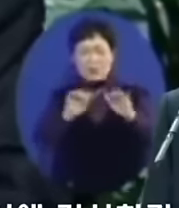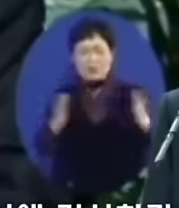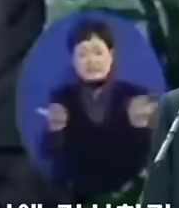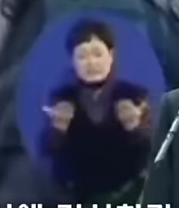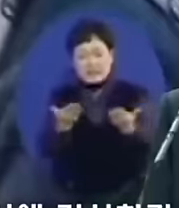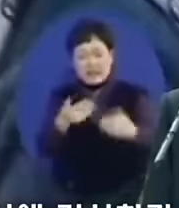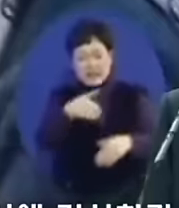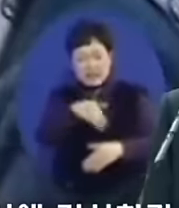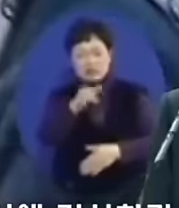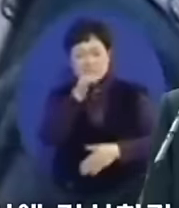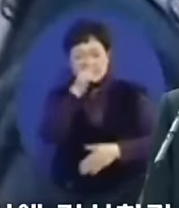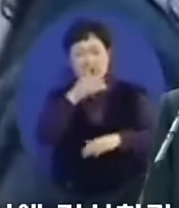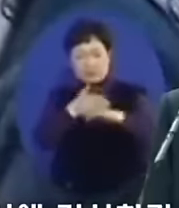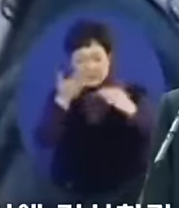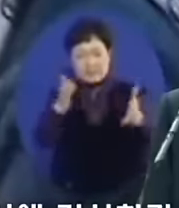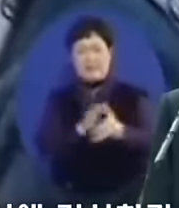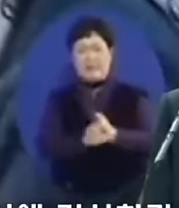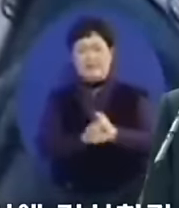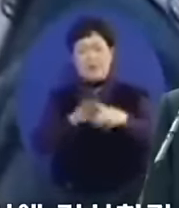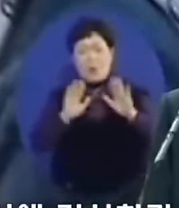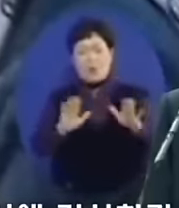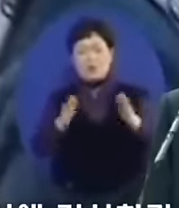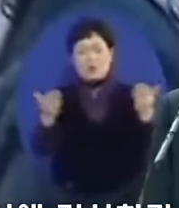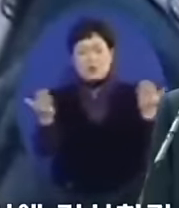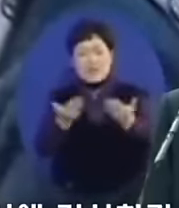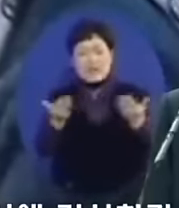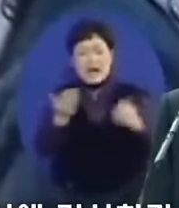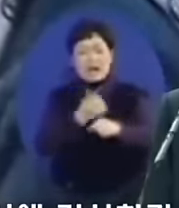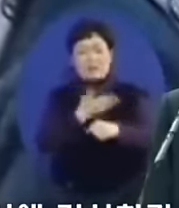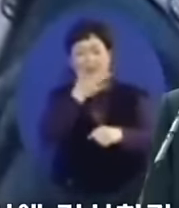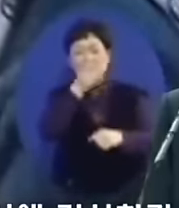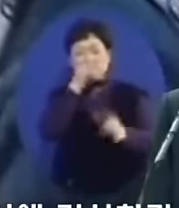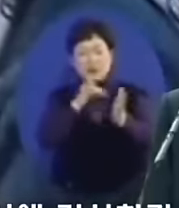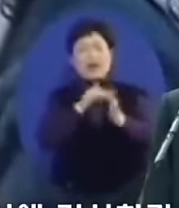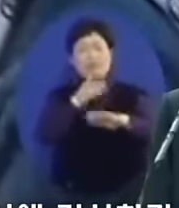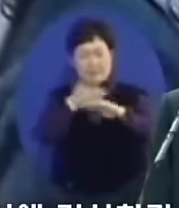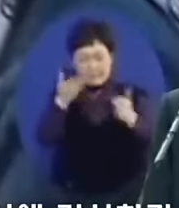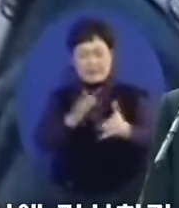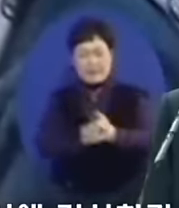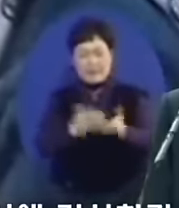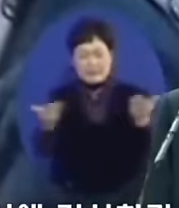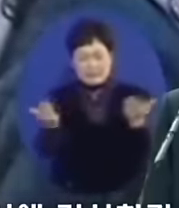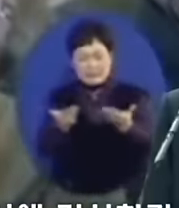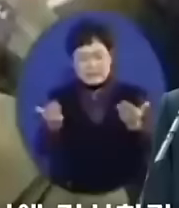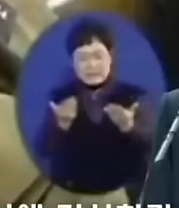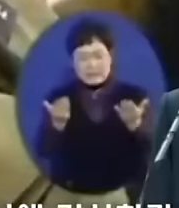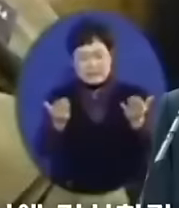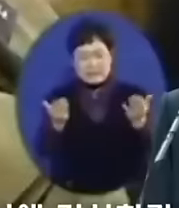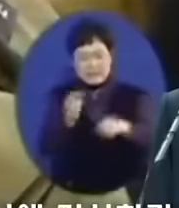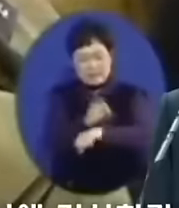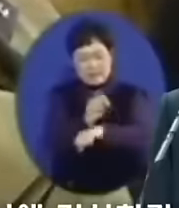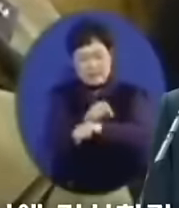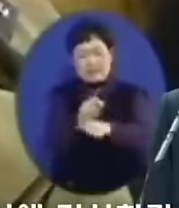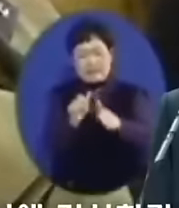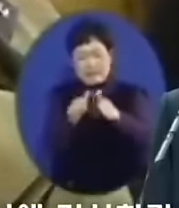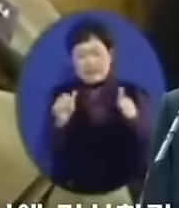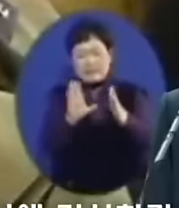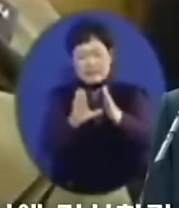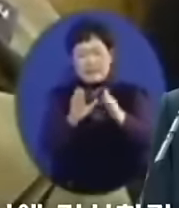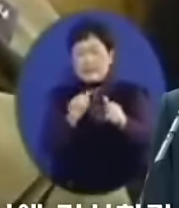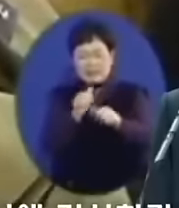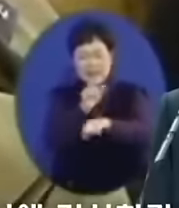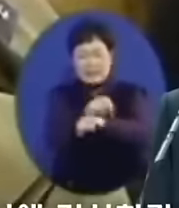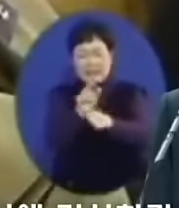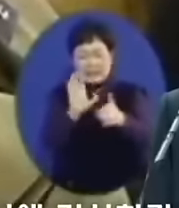나갈 수 있게 해주심을 감사합니다. 오늘 또 일을 볼 수 있게 해주심을 감사합니다. 직장에서 일할 때 힘을 주시옵소서. 그 다음 또